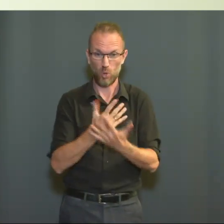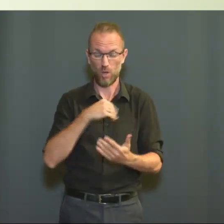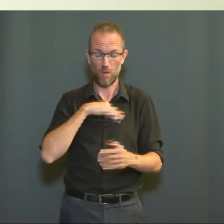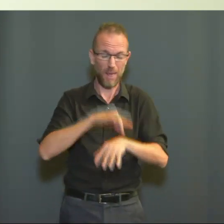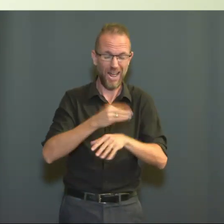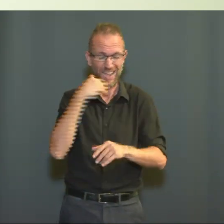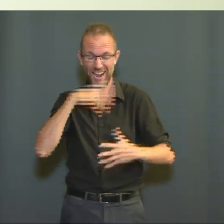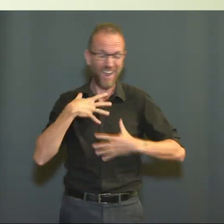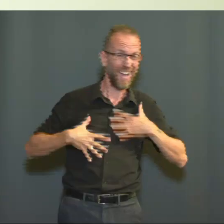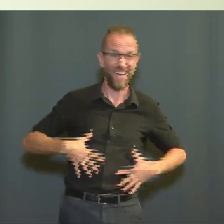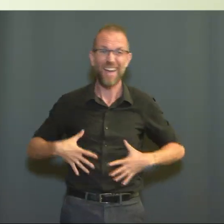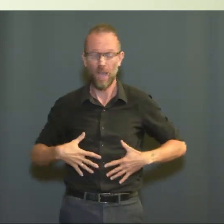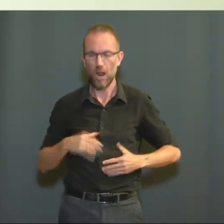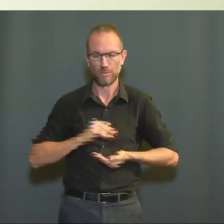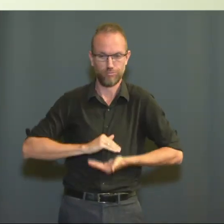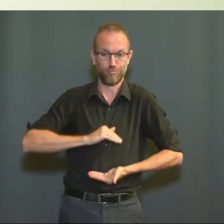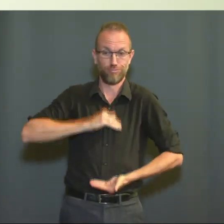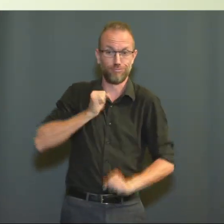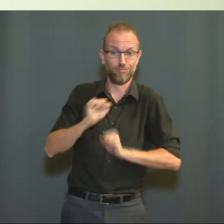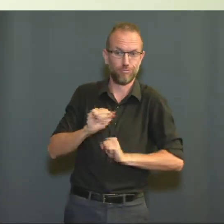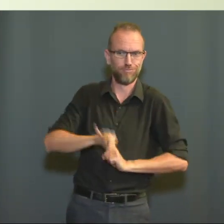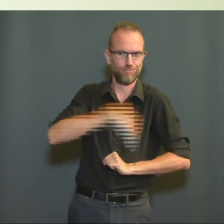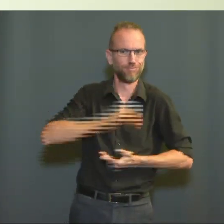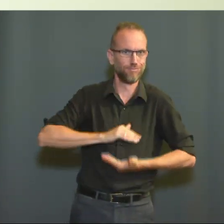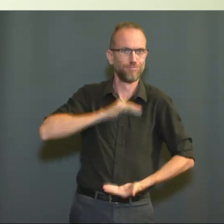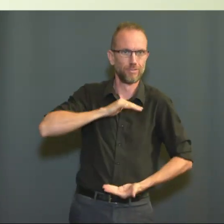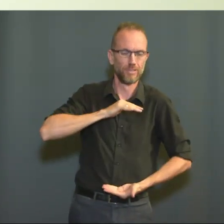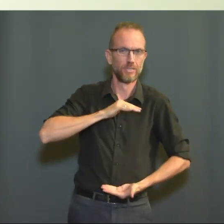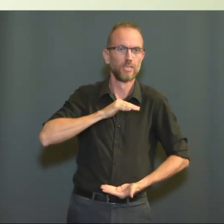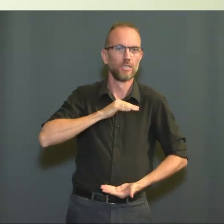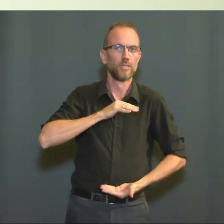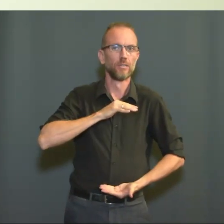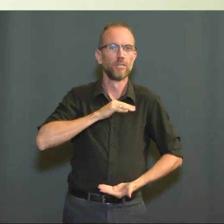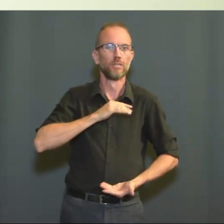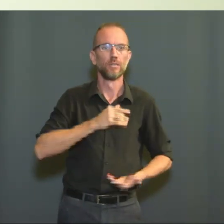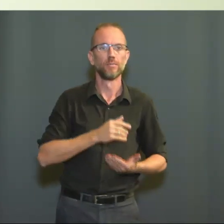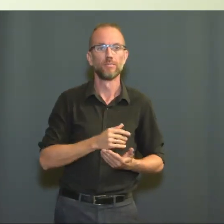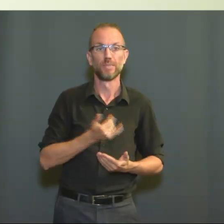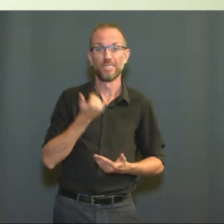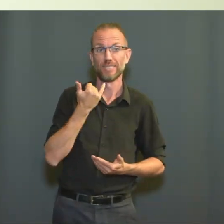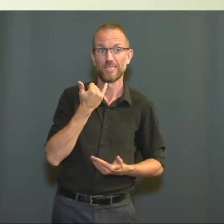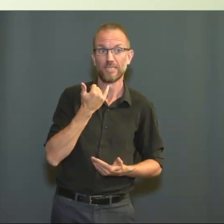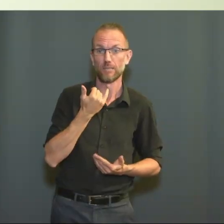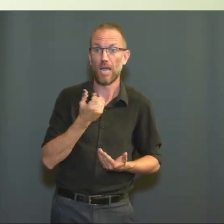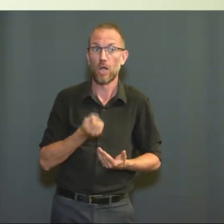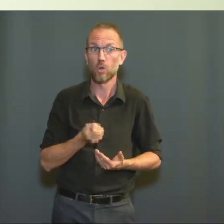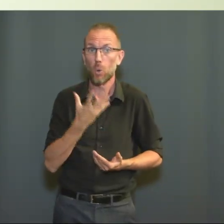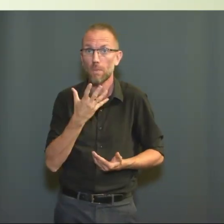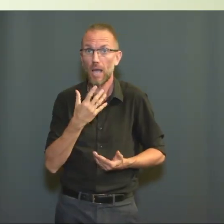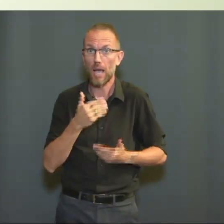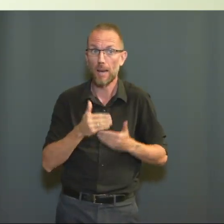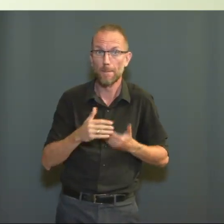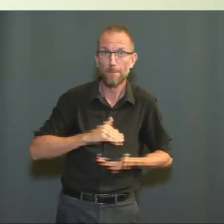d'anticorps si on est très symptomatique, même si ça peut varier. Et on sait que ce taux d'anticorps, c'est un pourcentage significatif des